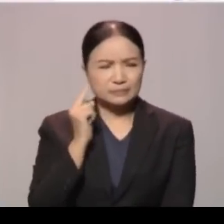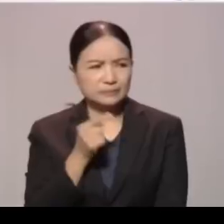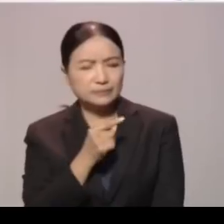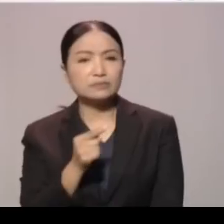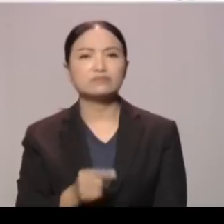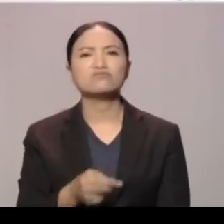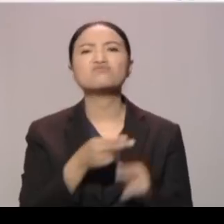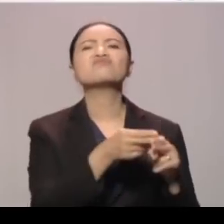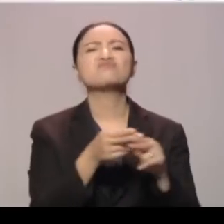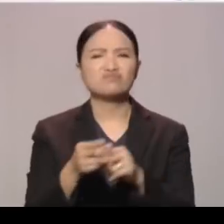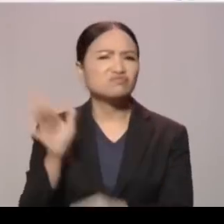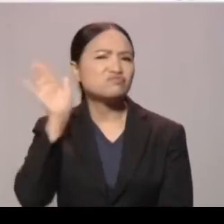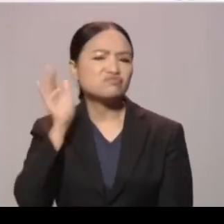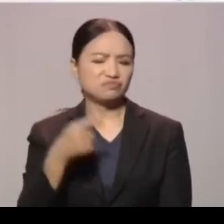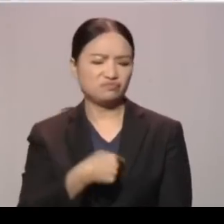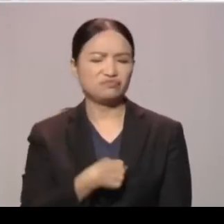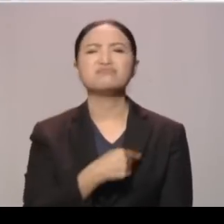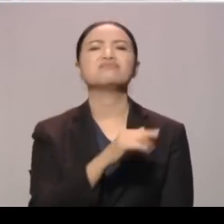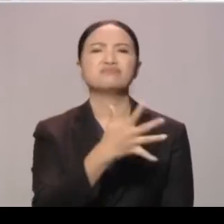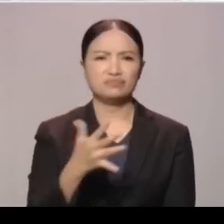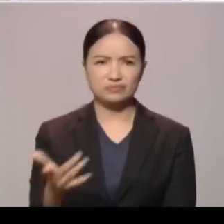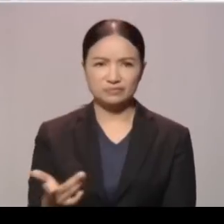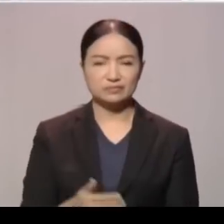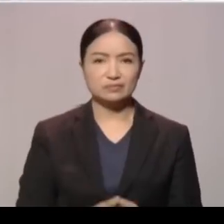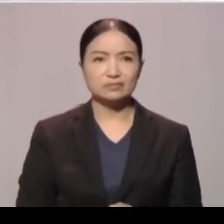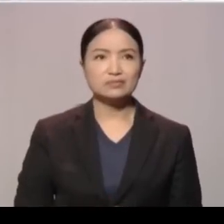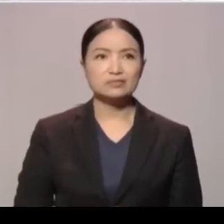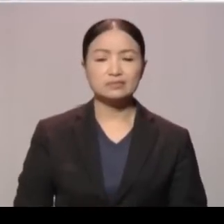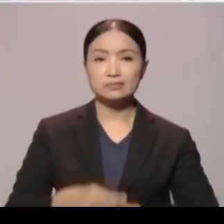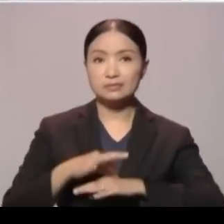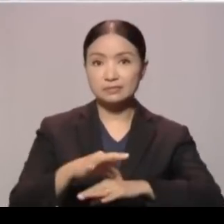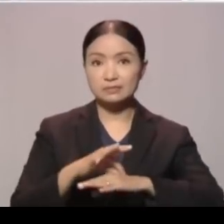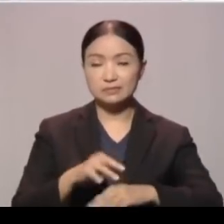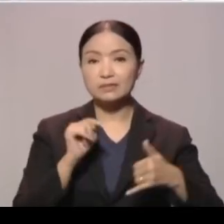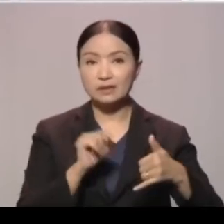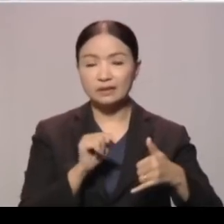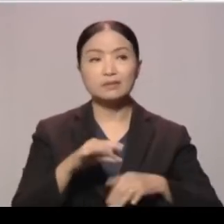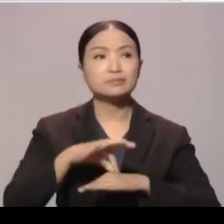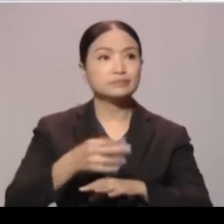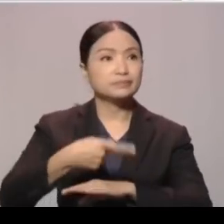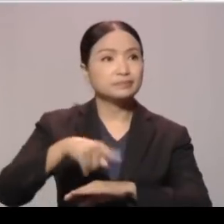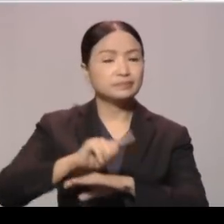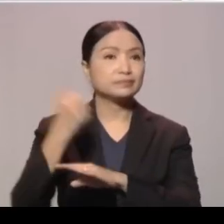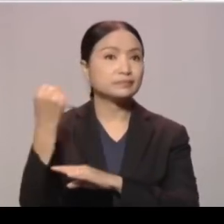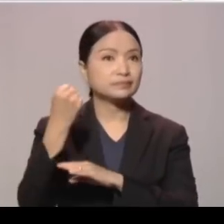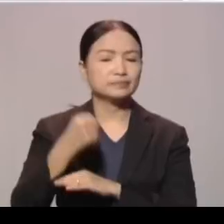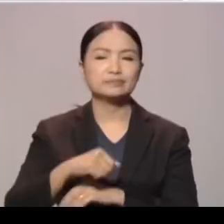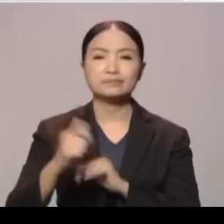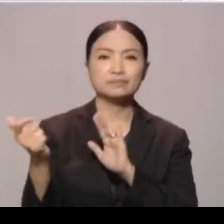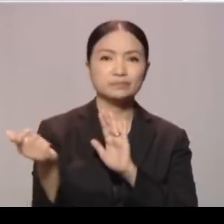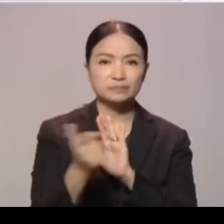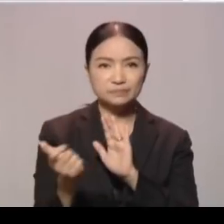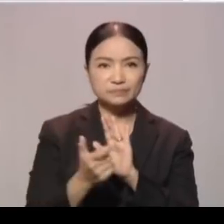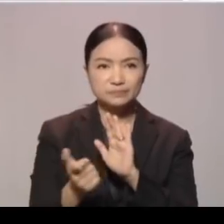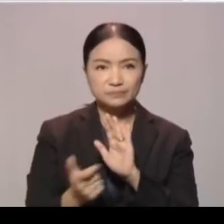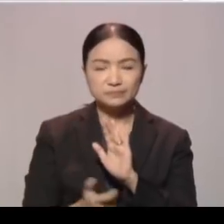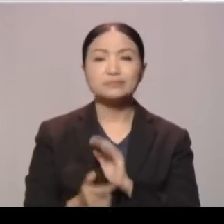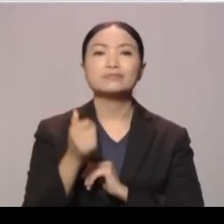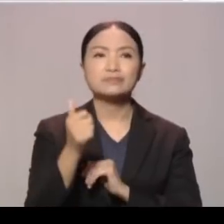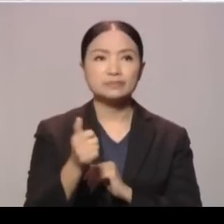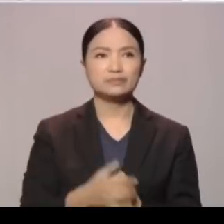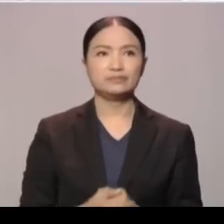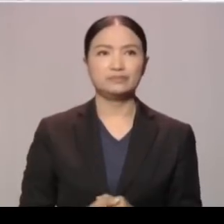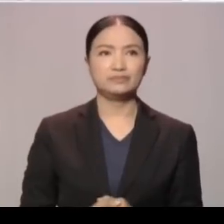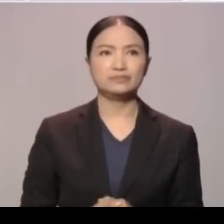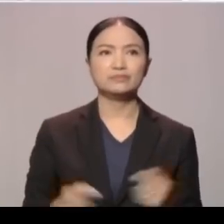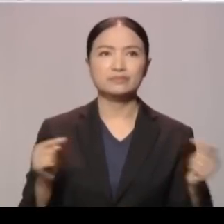ให้ตำแหน่งเนี้ยมันมีความจำเป็นโดยเฉพาะตำแหน่งนี้มันมีโอกาสที่จะกำหนดวาระการได้มานาย